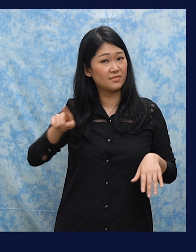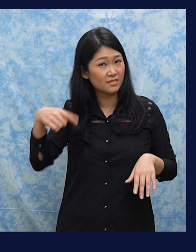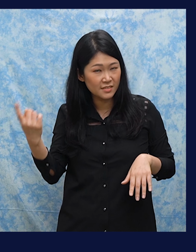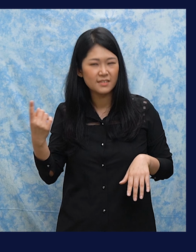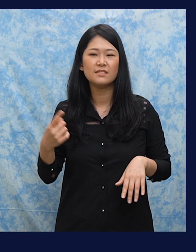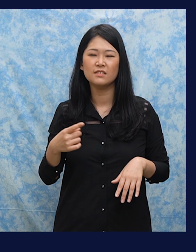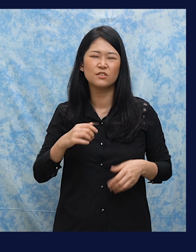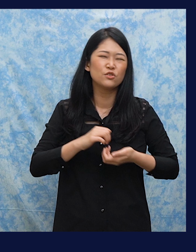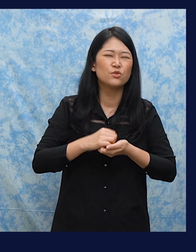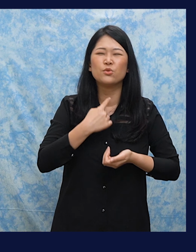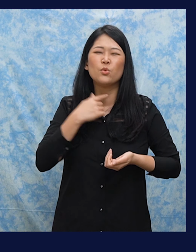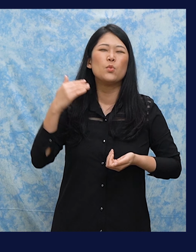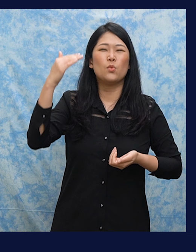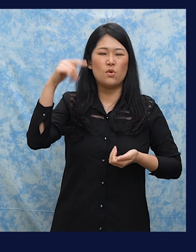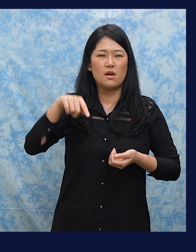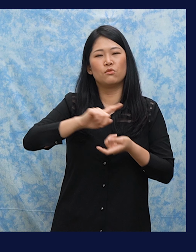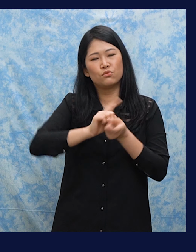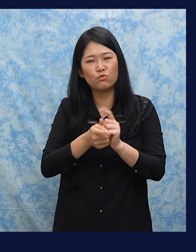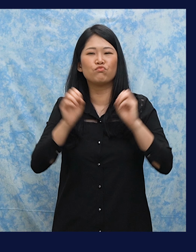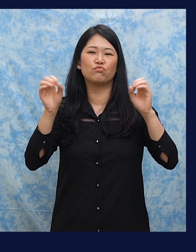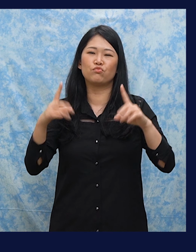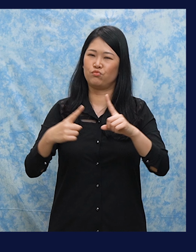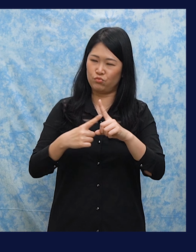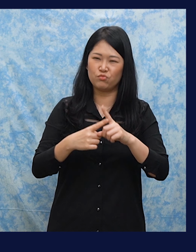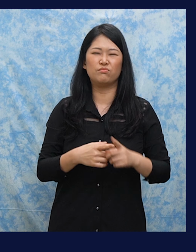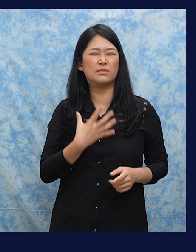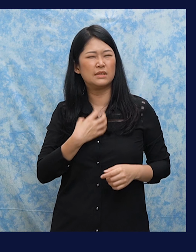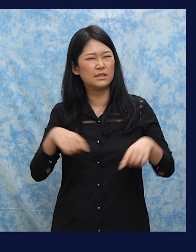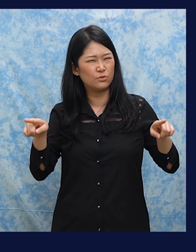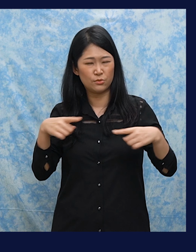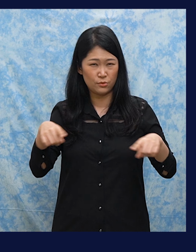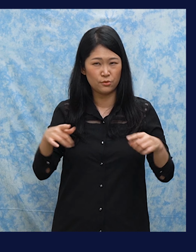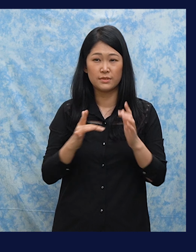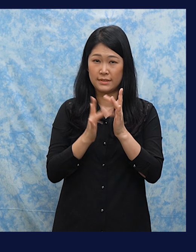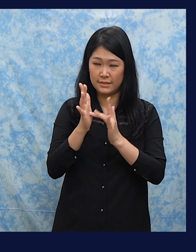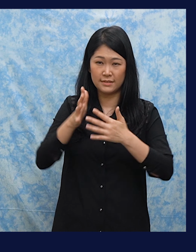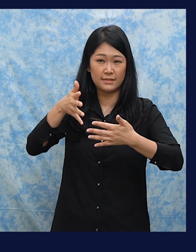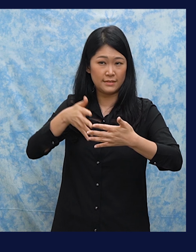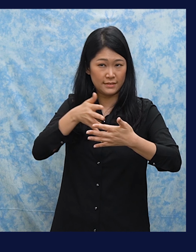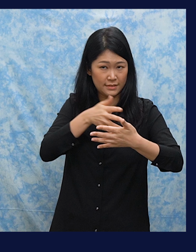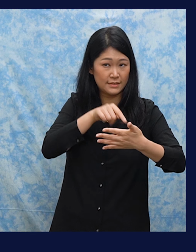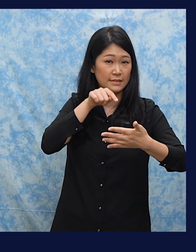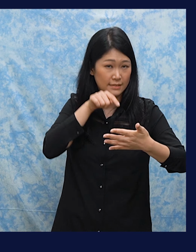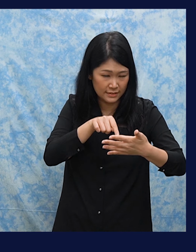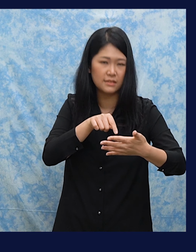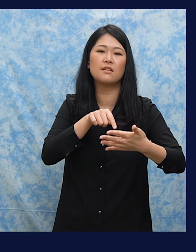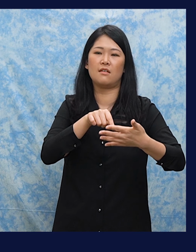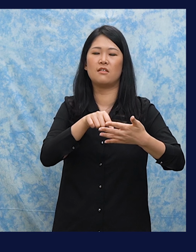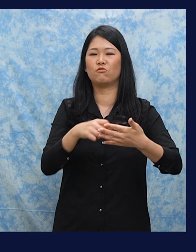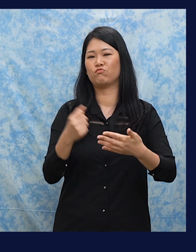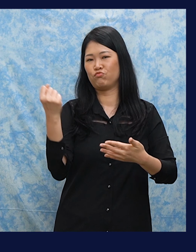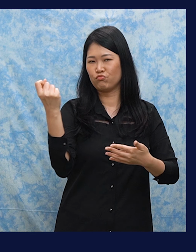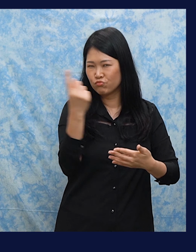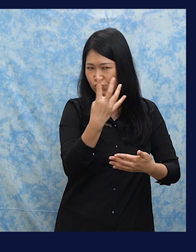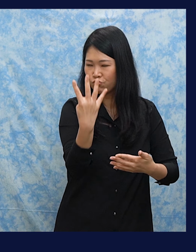此之外，就是由男高音所扮演的传道人。我都知道受难曲当中的圣经